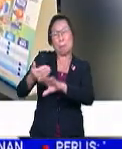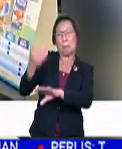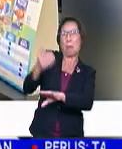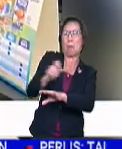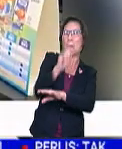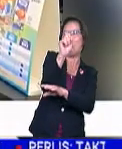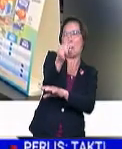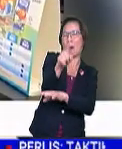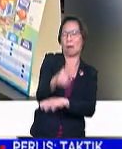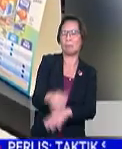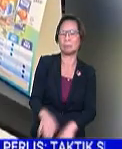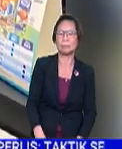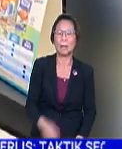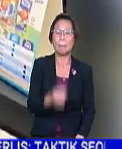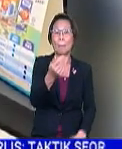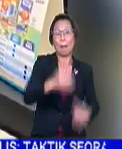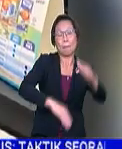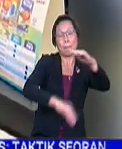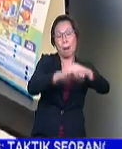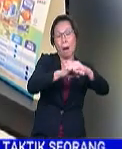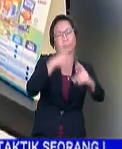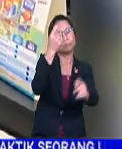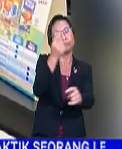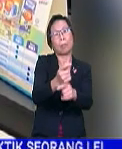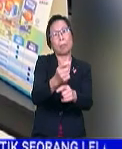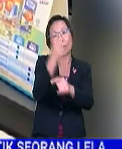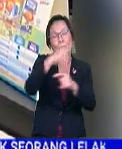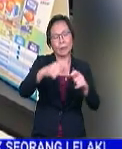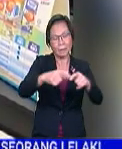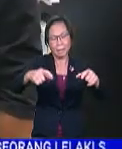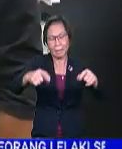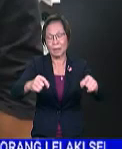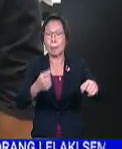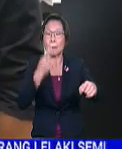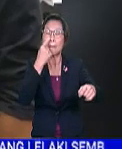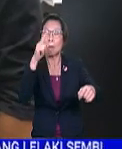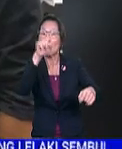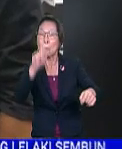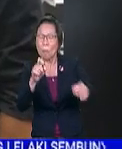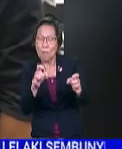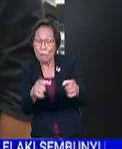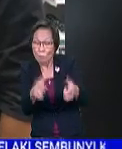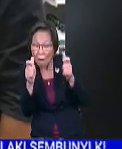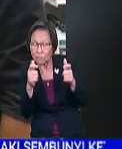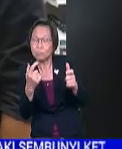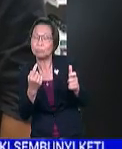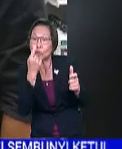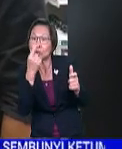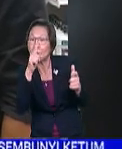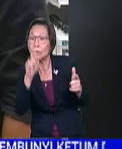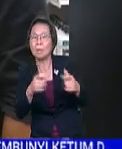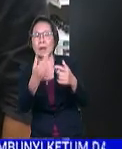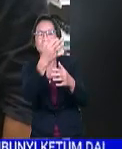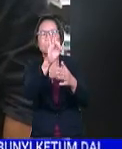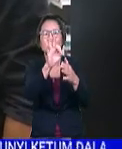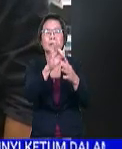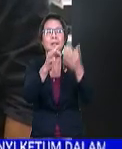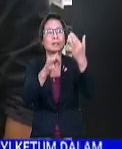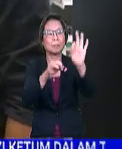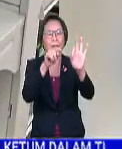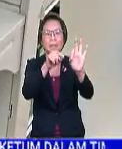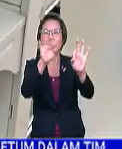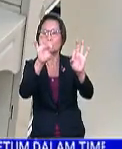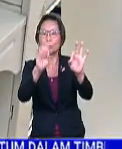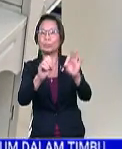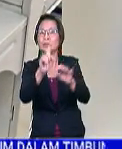ini lebih tinggi. Harga maksimum yang ditetapkan bagi kit ujian pantas RTK antigen ialah RM19.90